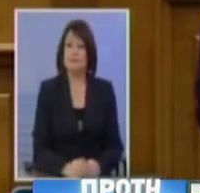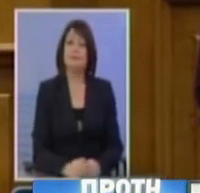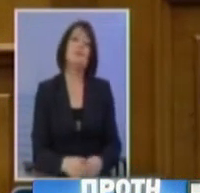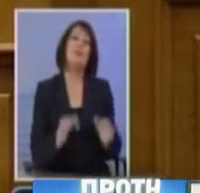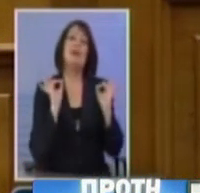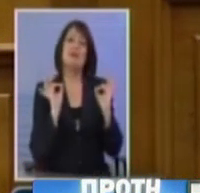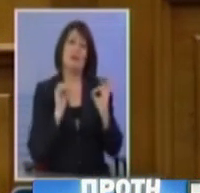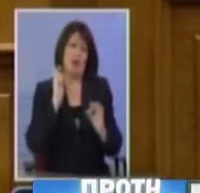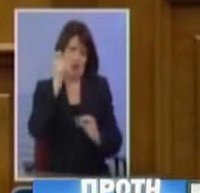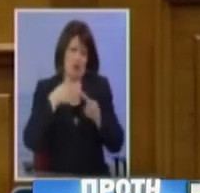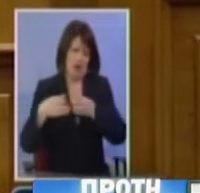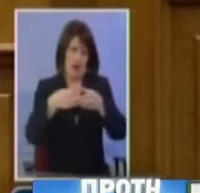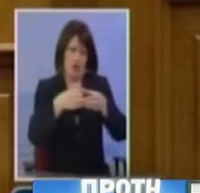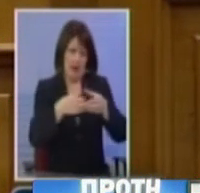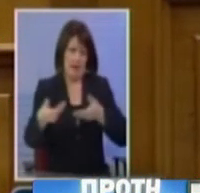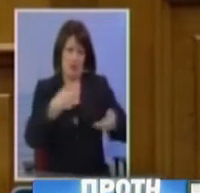Βεβαίως και για τα άλλα κόμματα.